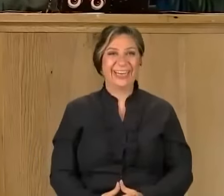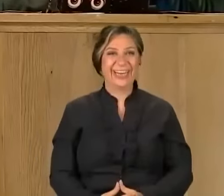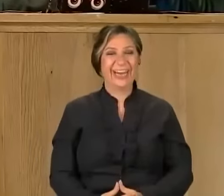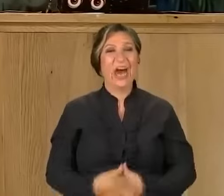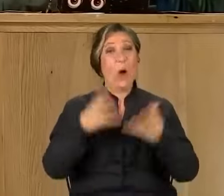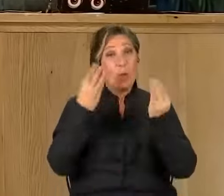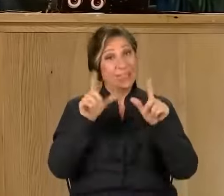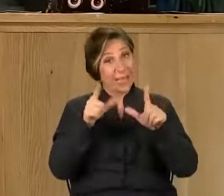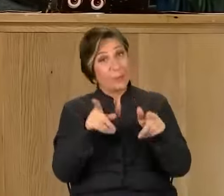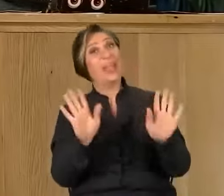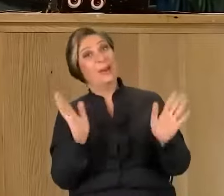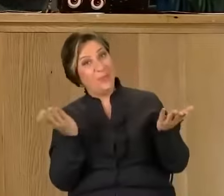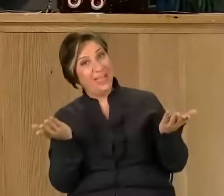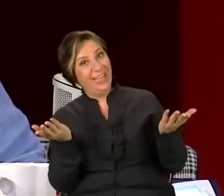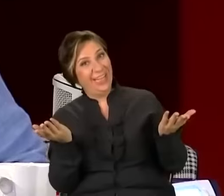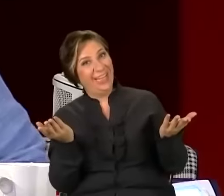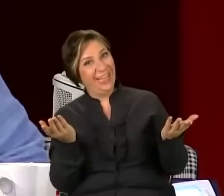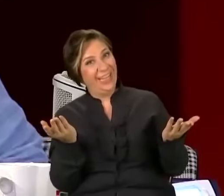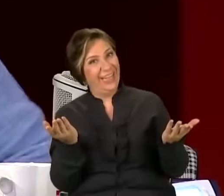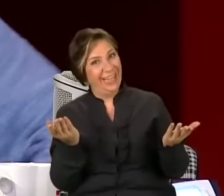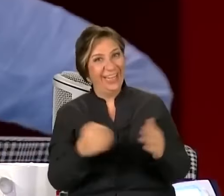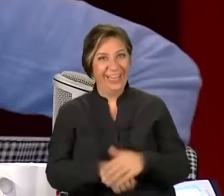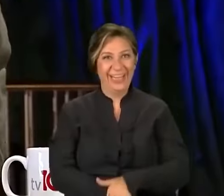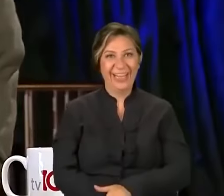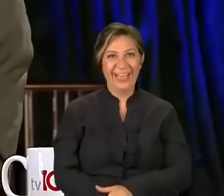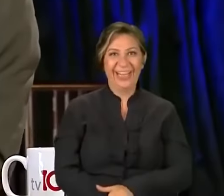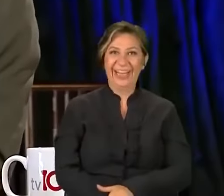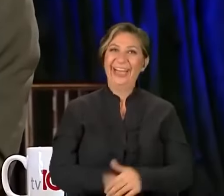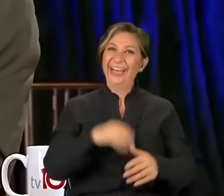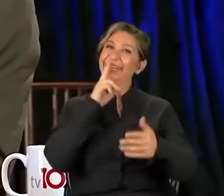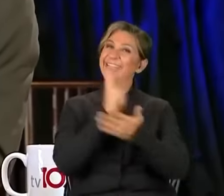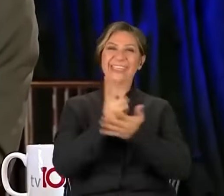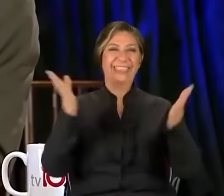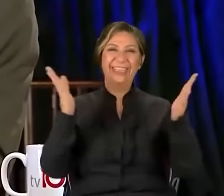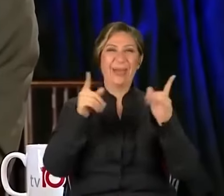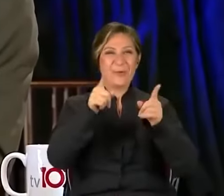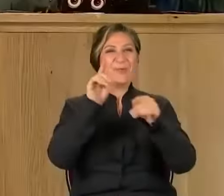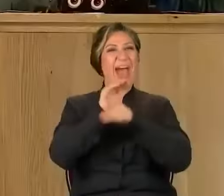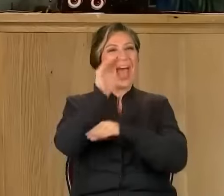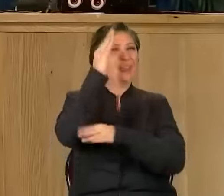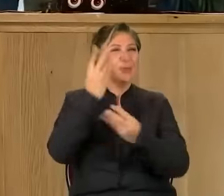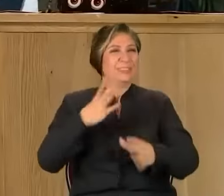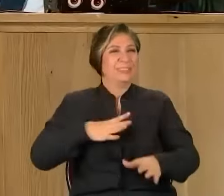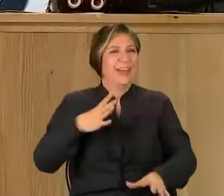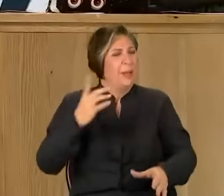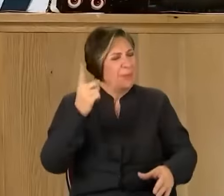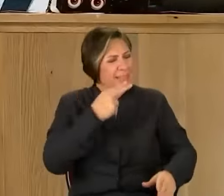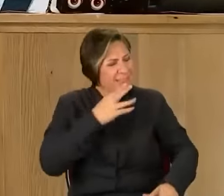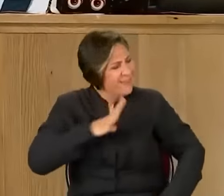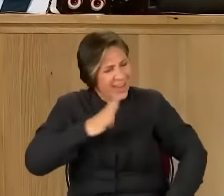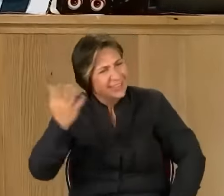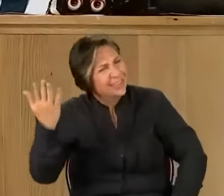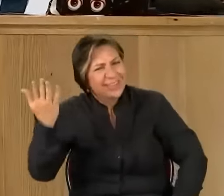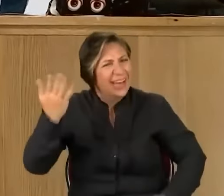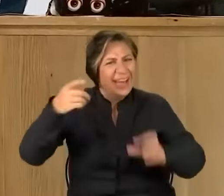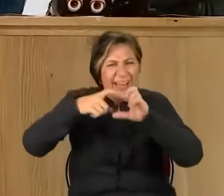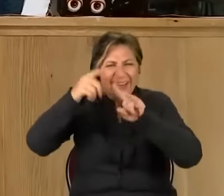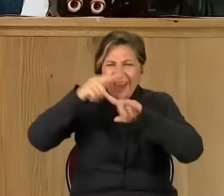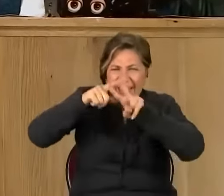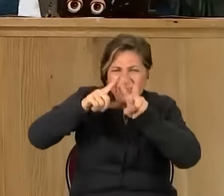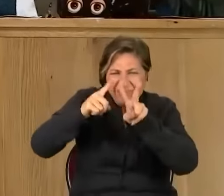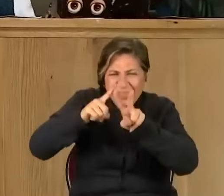Olması gereken de bu değil mi zaten? Yani? Evet, kesinlikle bu. Kesinlikle böyle bir hayat sürmez. Bir kadın vardı. Rihanna